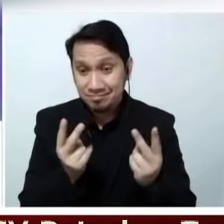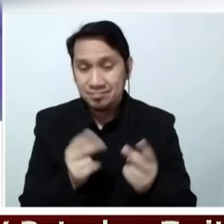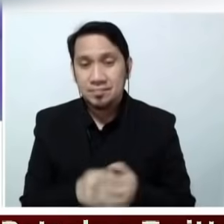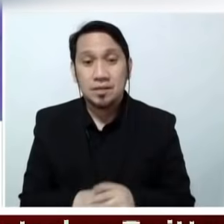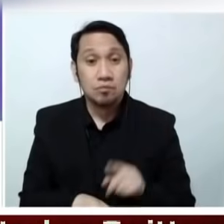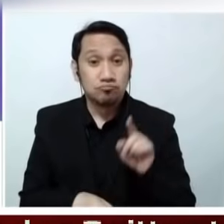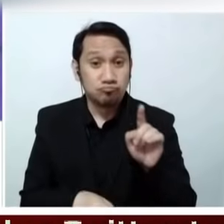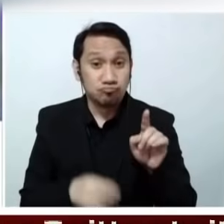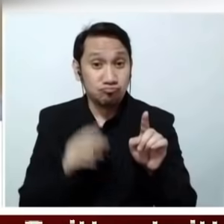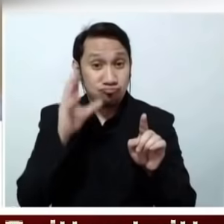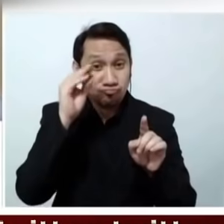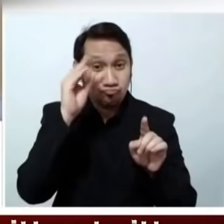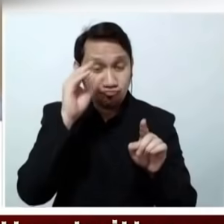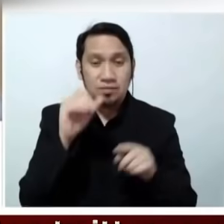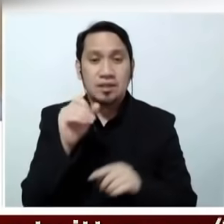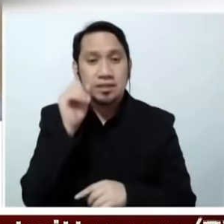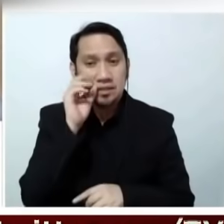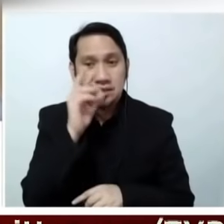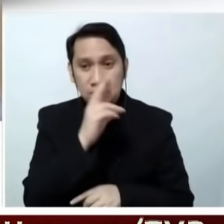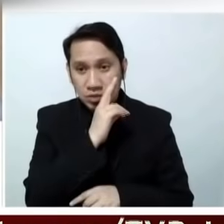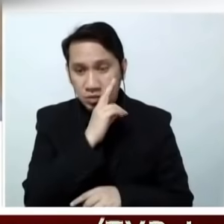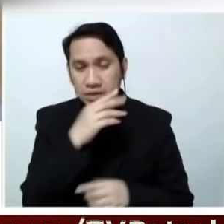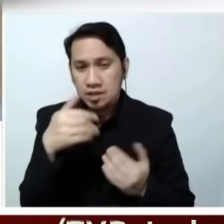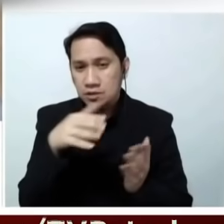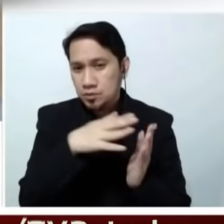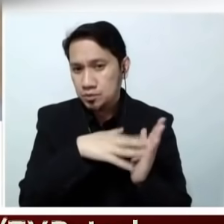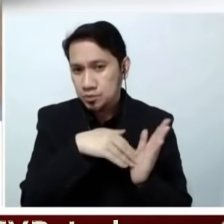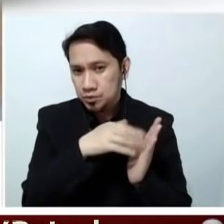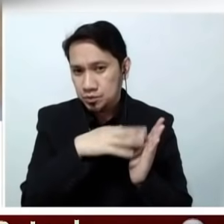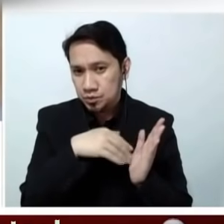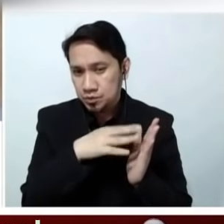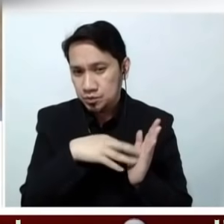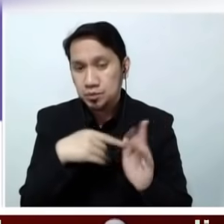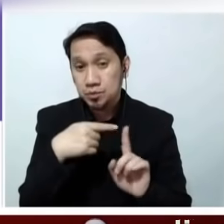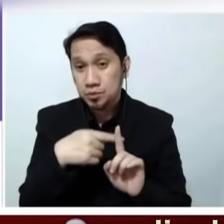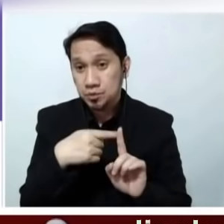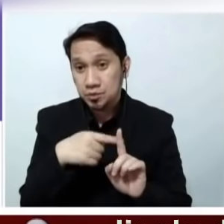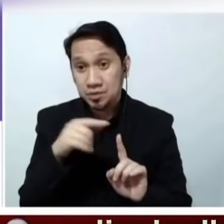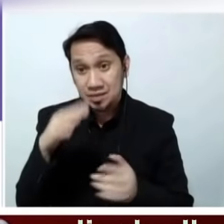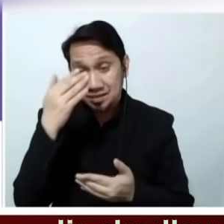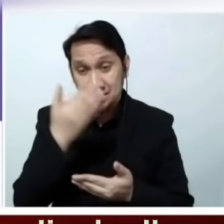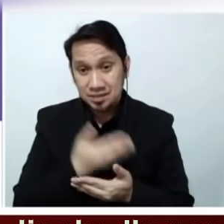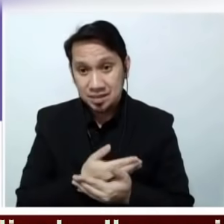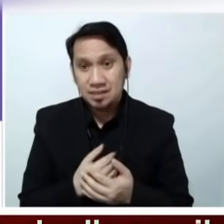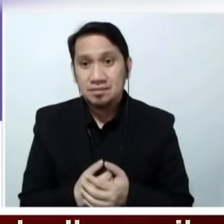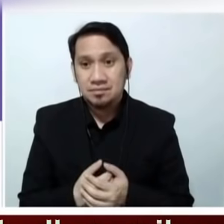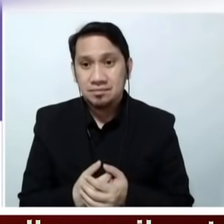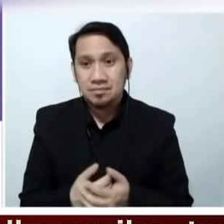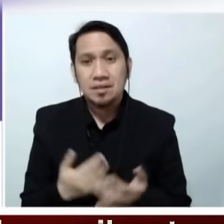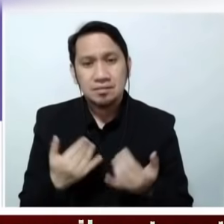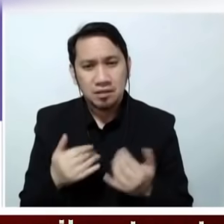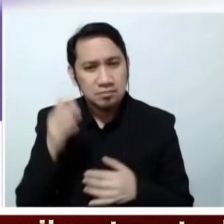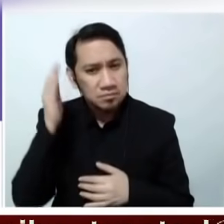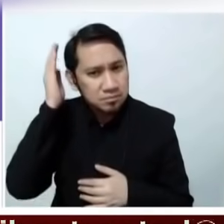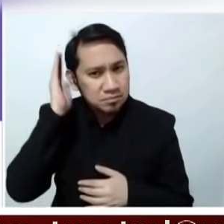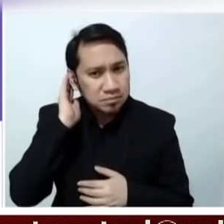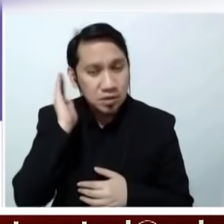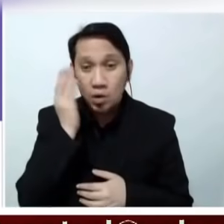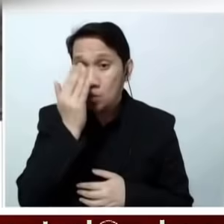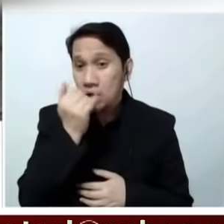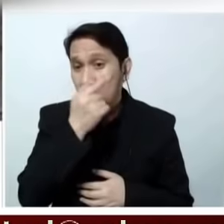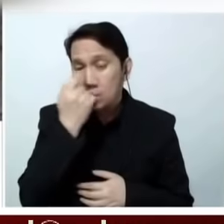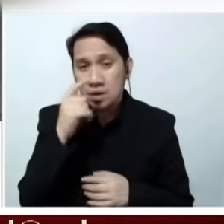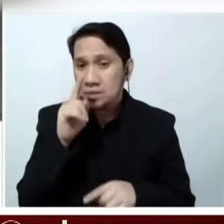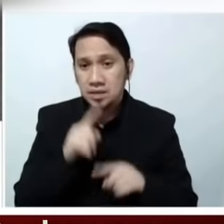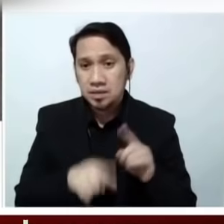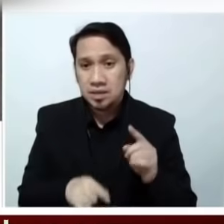Tomas Salvador na inabutan naming pinapapinturahan ang puntod ng kanyang anak. Nadaan niya sa pakiusap dahil walang ibang pwedeng